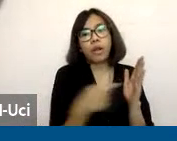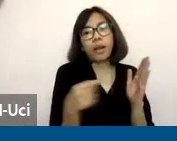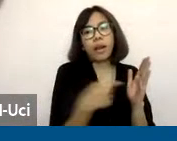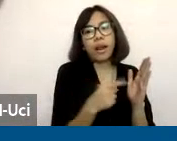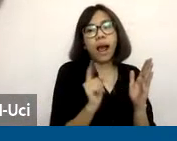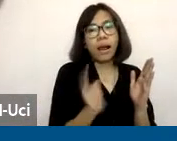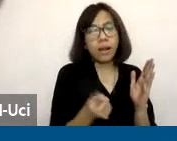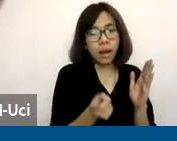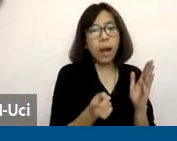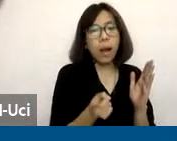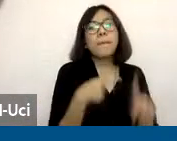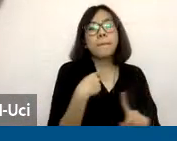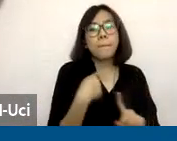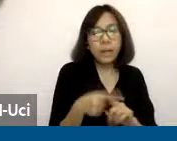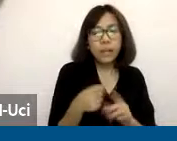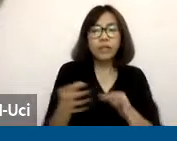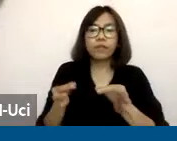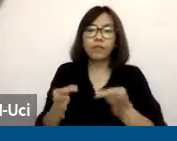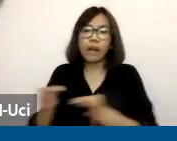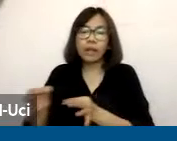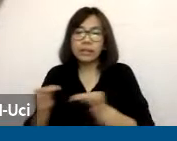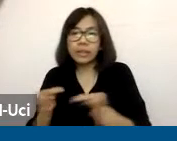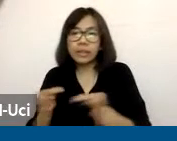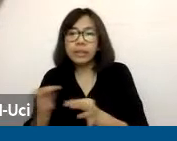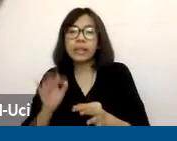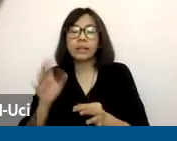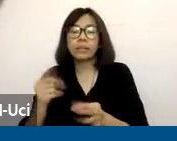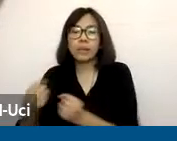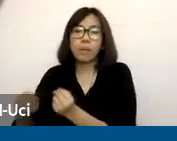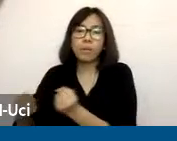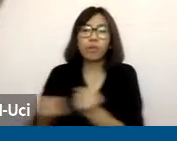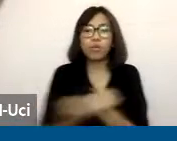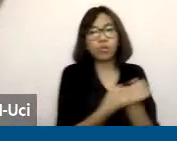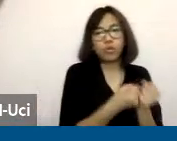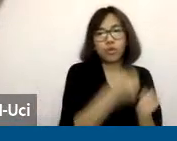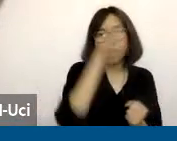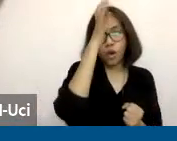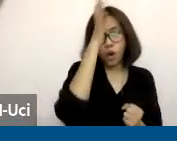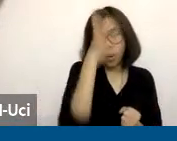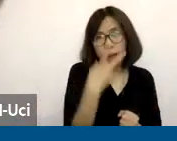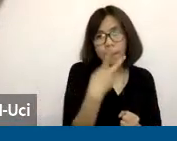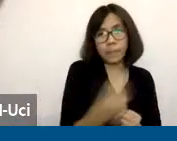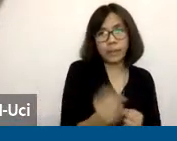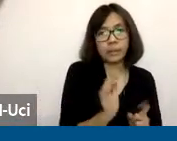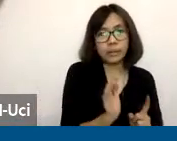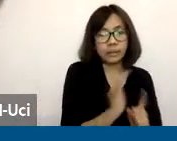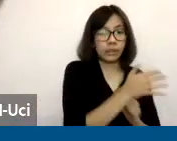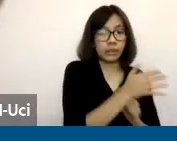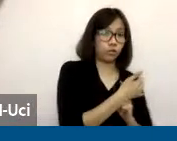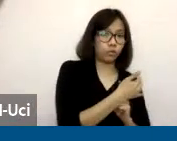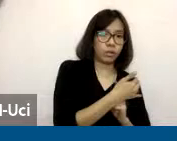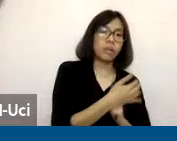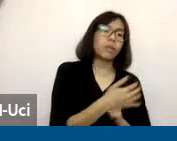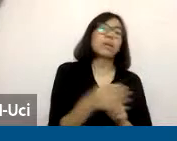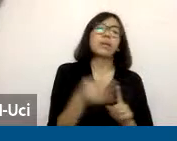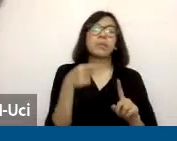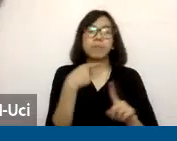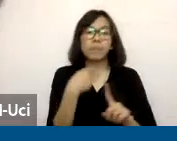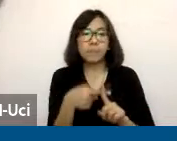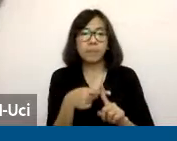prasarana yang dapat melindungi konsumen termasuk juga didalamnya ada satu komitmen